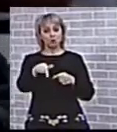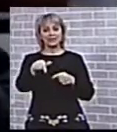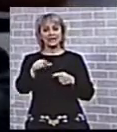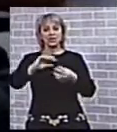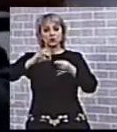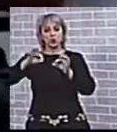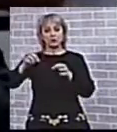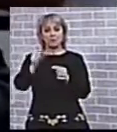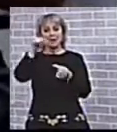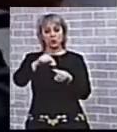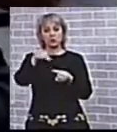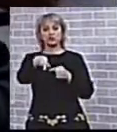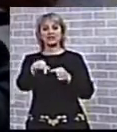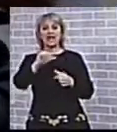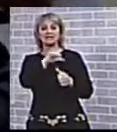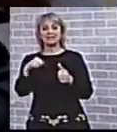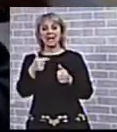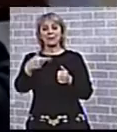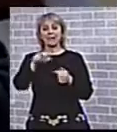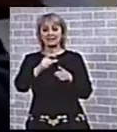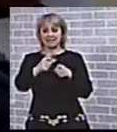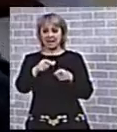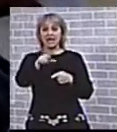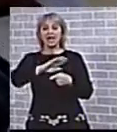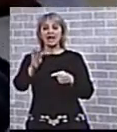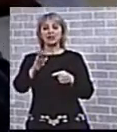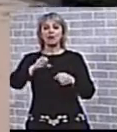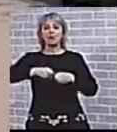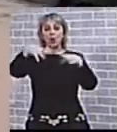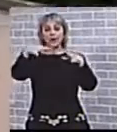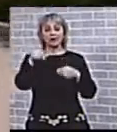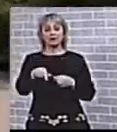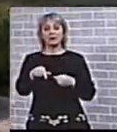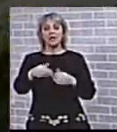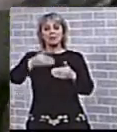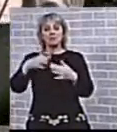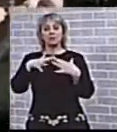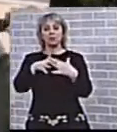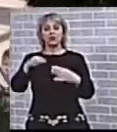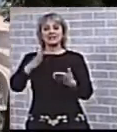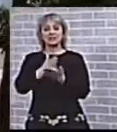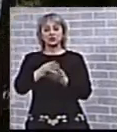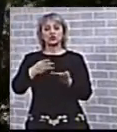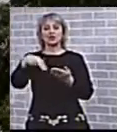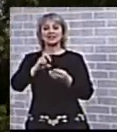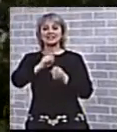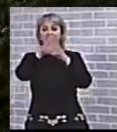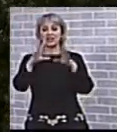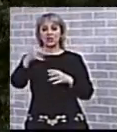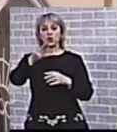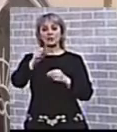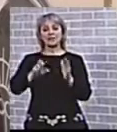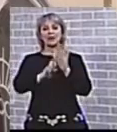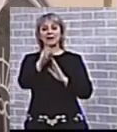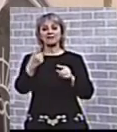Здесь скрученные патрончики, а вот сам газырь – это мера пороха. Перед боем отслужили службу в Свято-Никольском храме, в